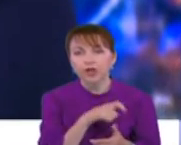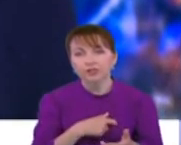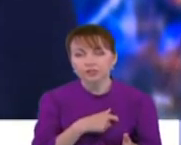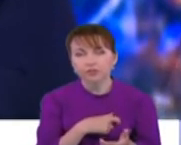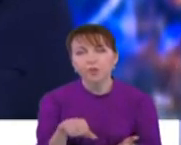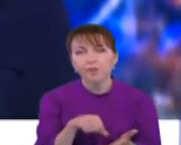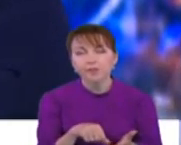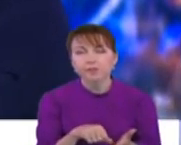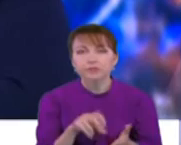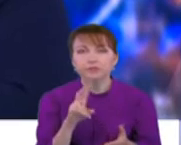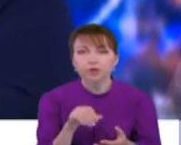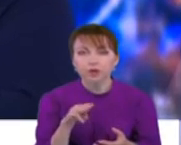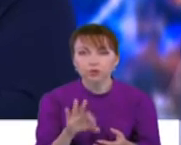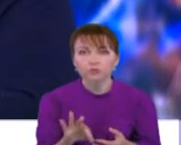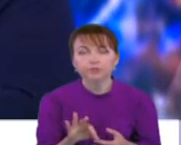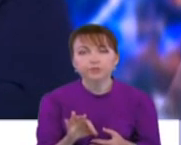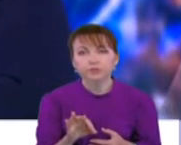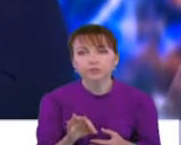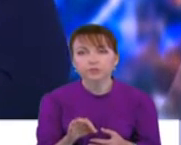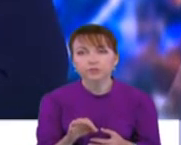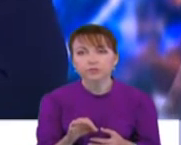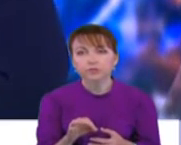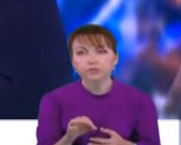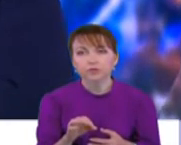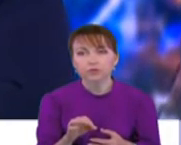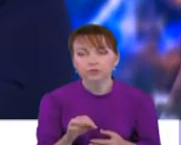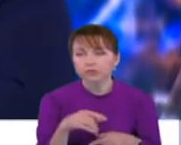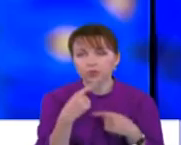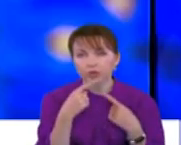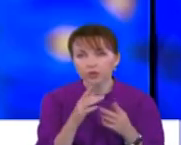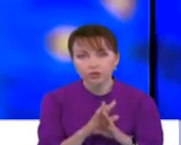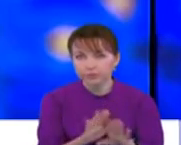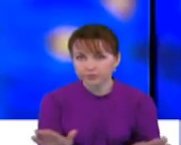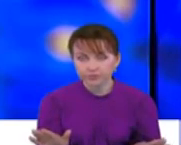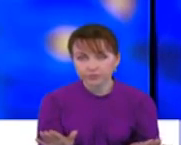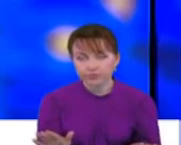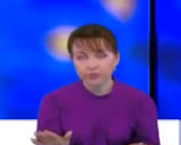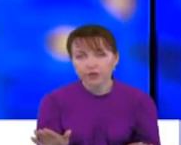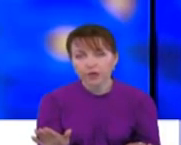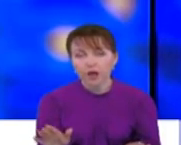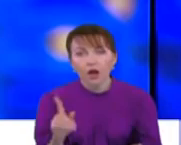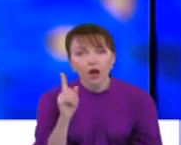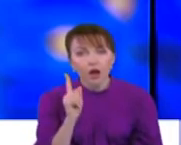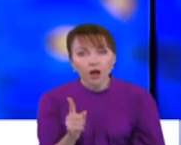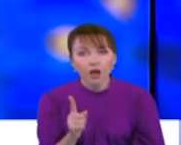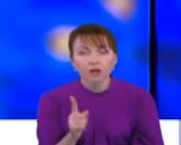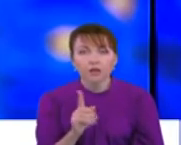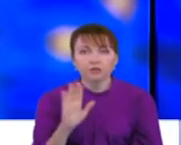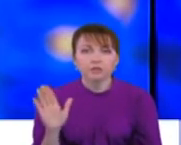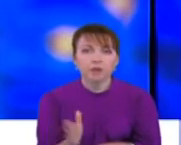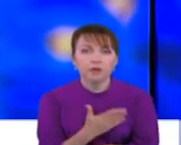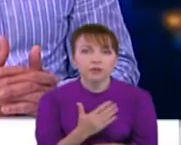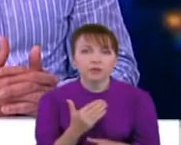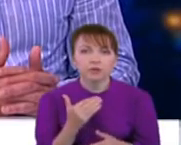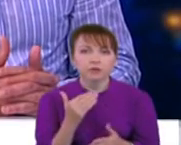в НАТО говорити без перспективи. Не йдеться. Одне не йдеться. Тобто, але знімати з